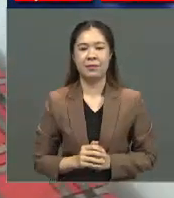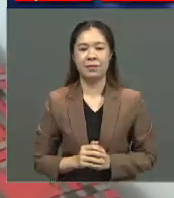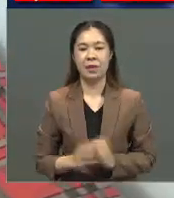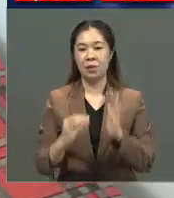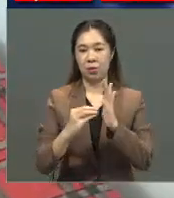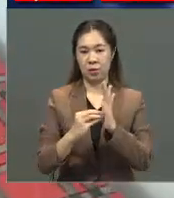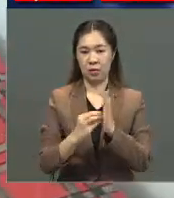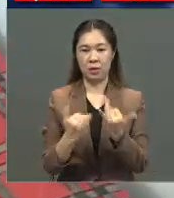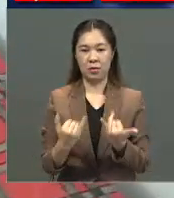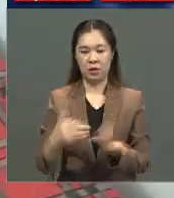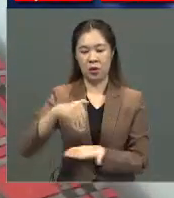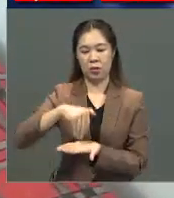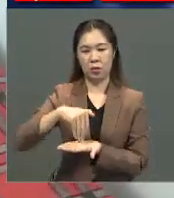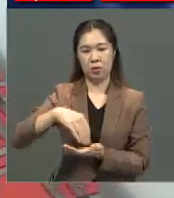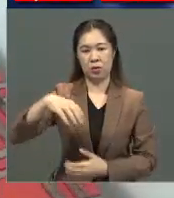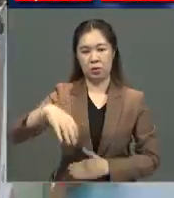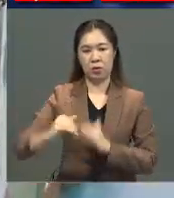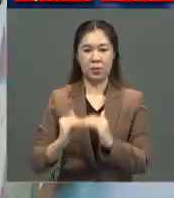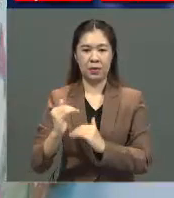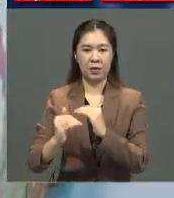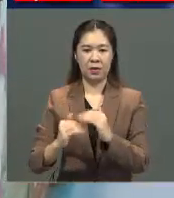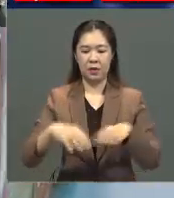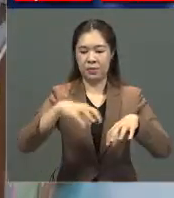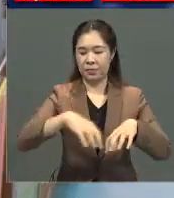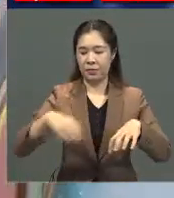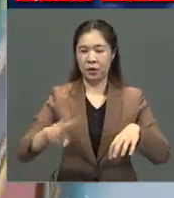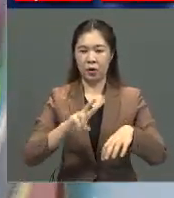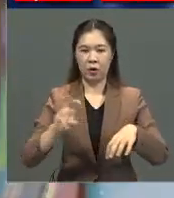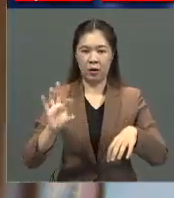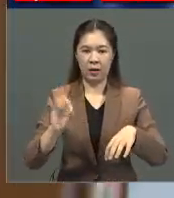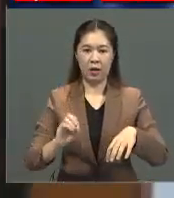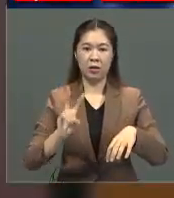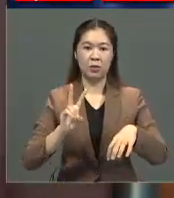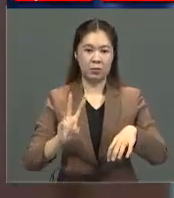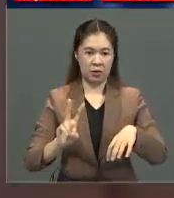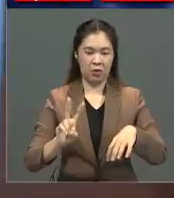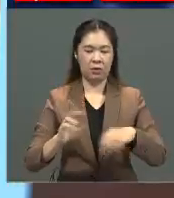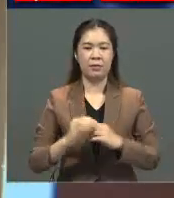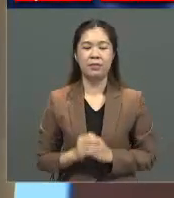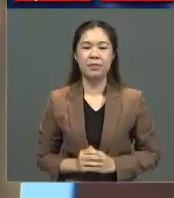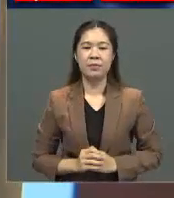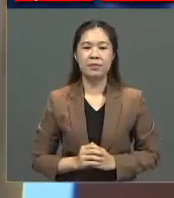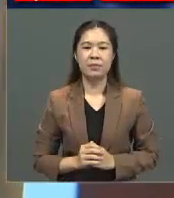ด้วยโดยเฉพาะเด็กเล็กๆค่ะที่ต้องเน้นย้ำเรื่องการล้างมือมากเป็นพิเศษเพราะว่าบางทีเด็ดก็จะไม่ค่อยเข้าใจไม่ค่อยระมัดระวังเรื่องการหยิบจับสิ่งของต่างๆปัจจุบันกรุงเทพฯVศูนย์พัฒนาเด็กเล็กก่อนวัยเรียน 292แห่งในพื้นที่ 45